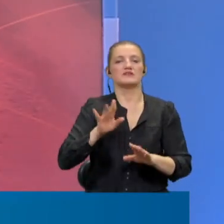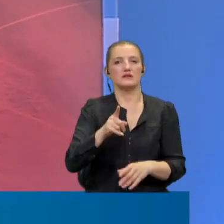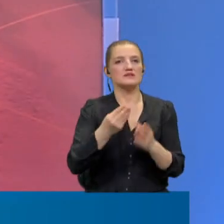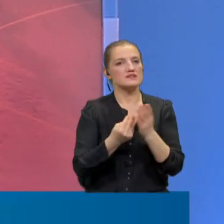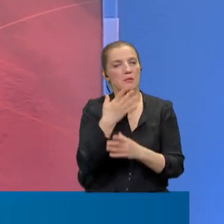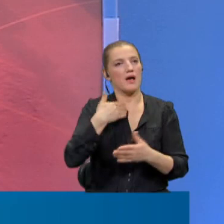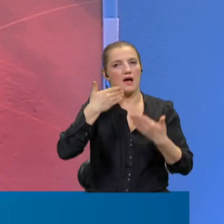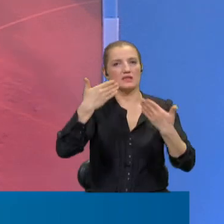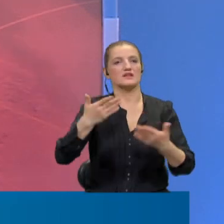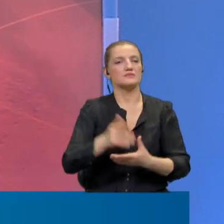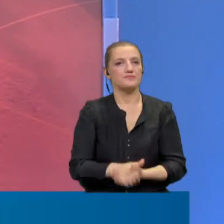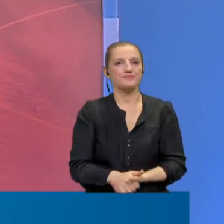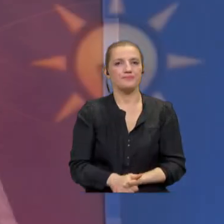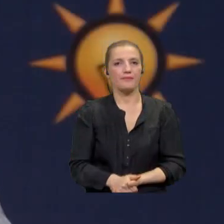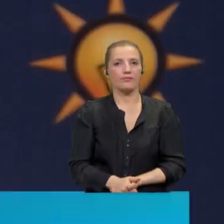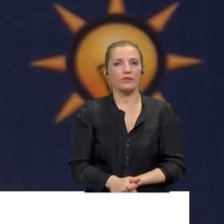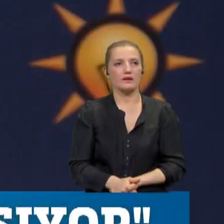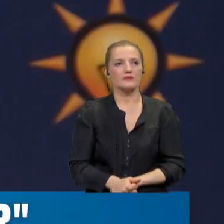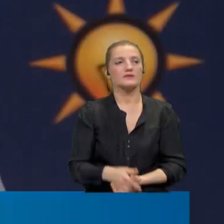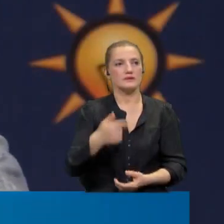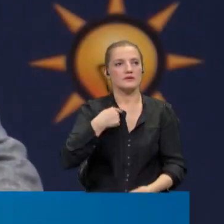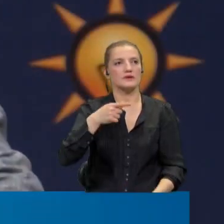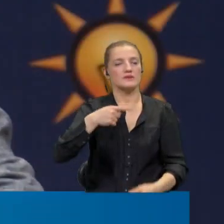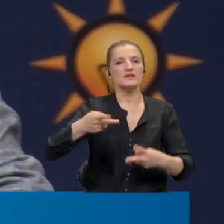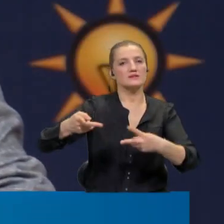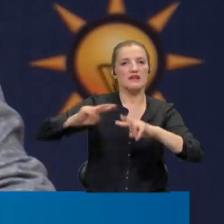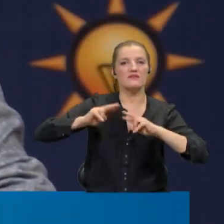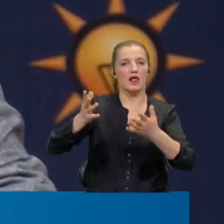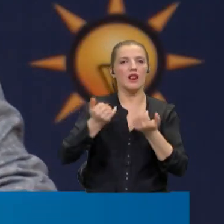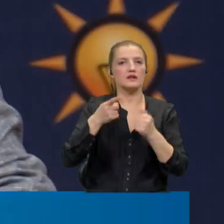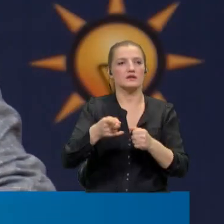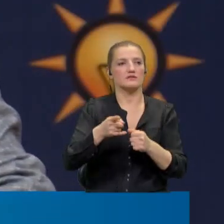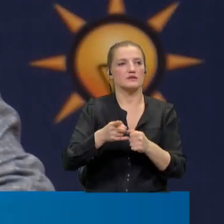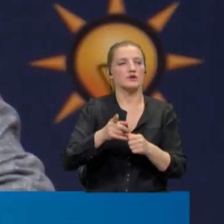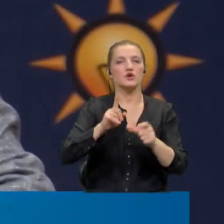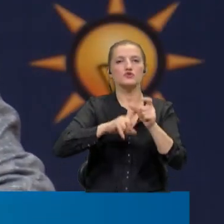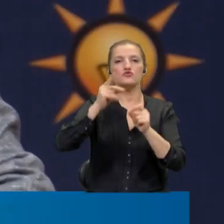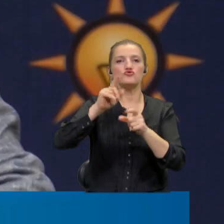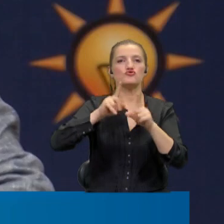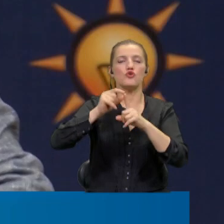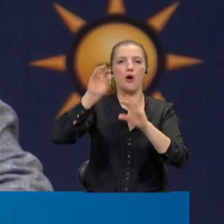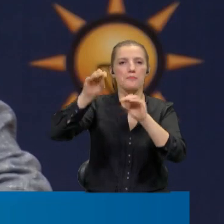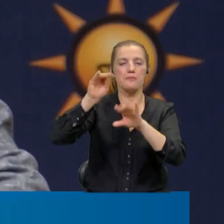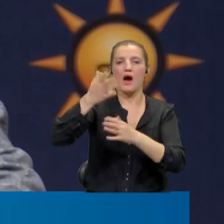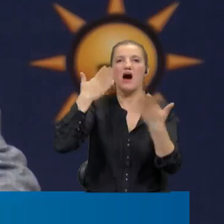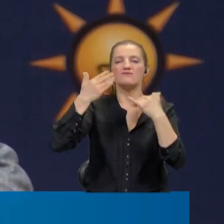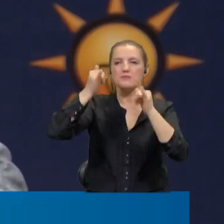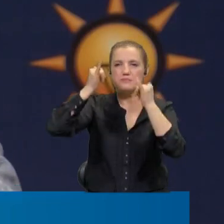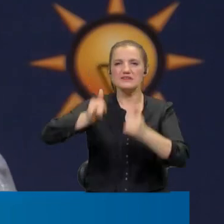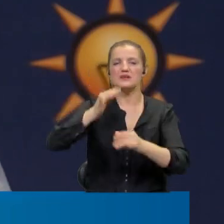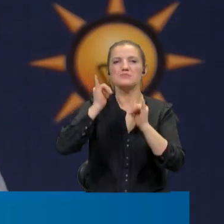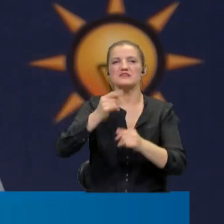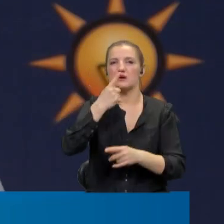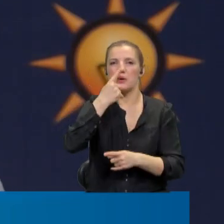sabahtan paylaşalım çok sevdim Biz devraldığımız da çöp dağlarından hava kirliliğinden